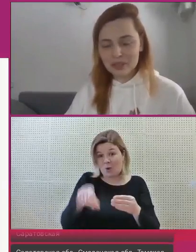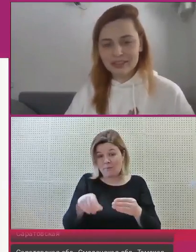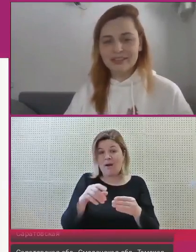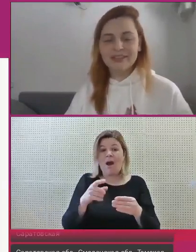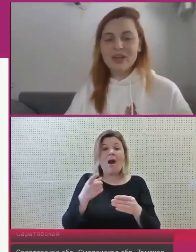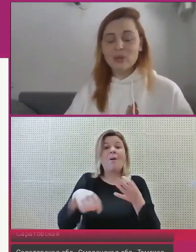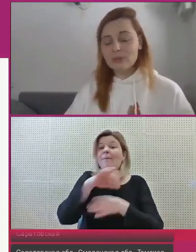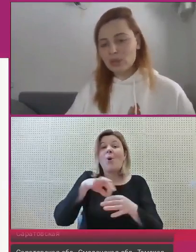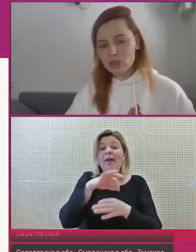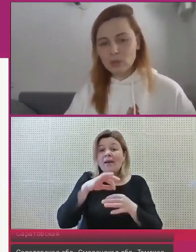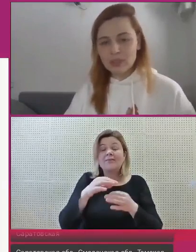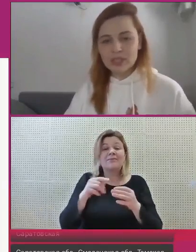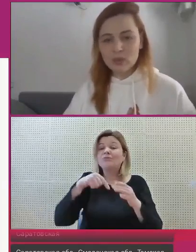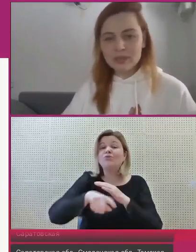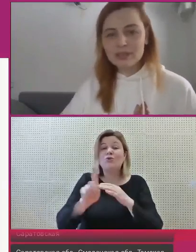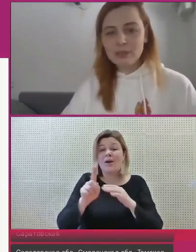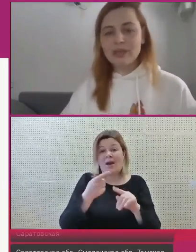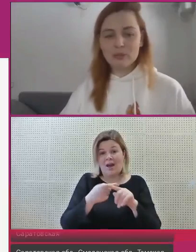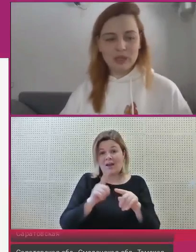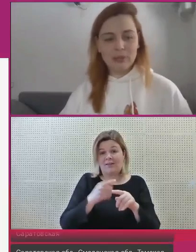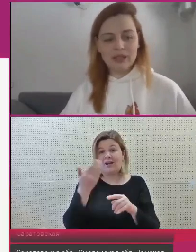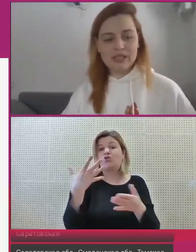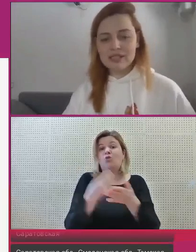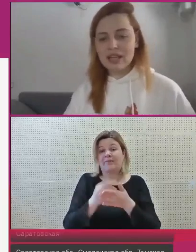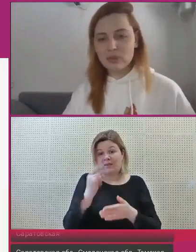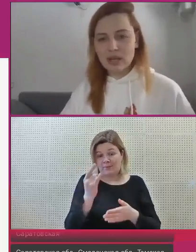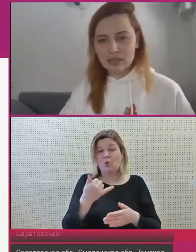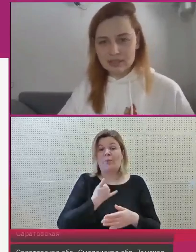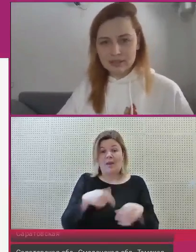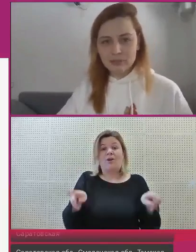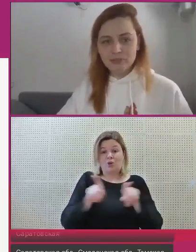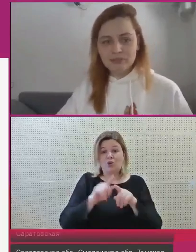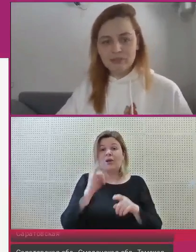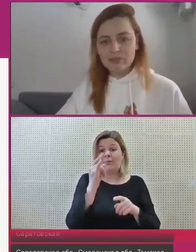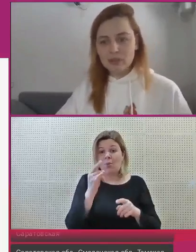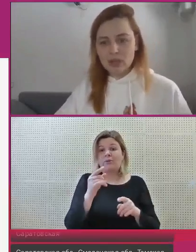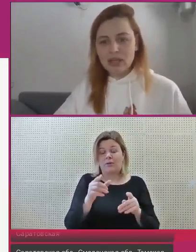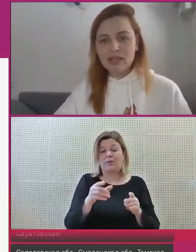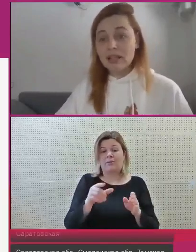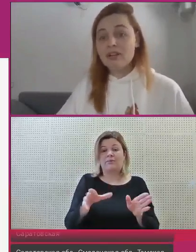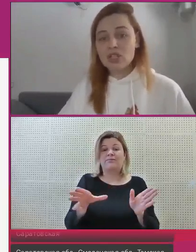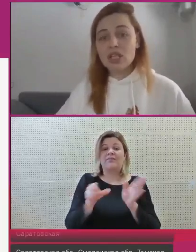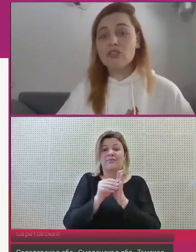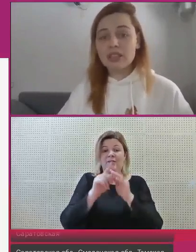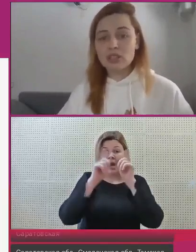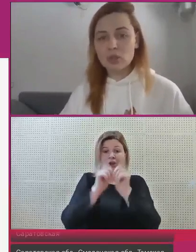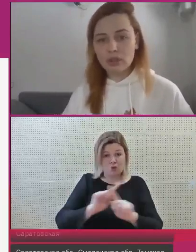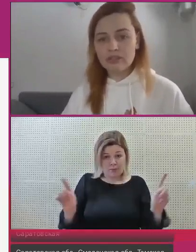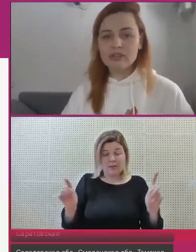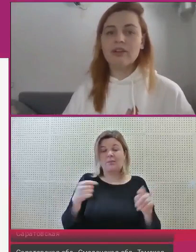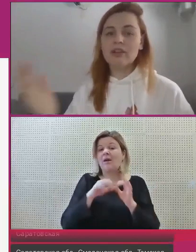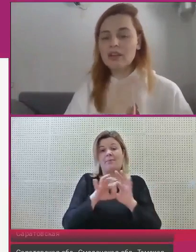собственный ребенок. У меня тоже ребенок с особенностями, поэтому я прекрасно знаю, как, ну, как важно даже в